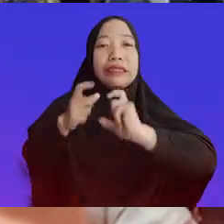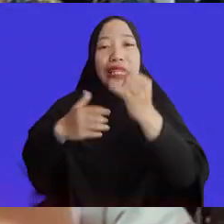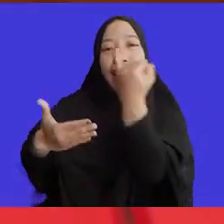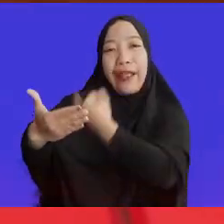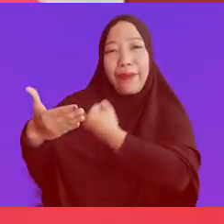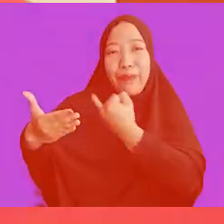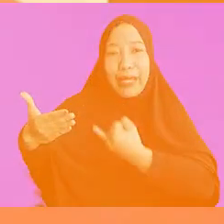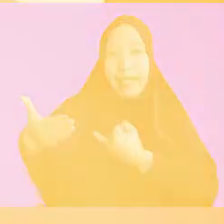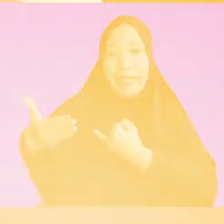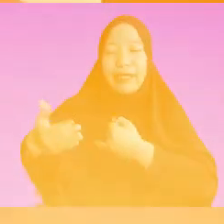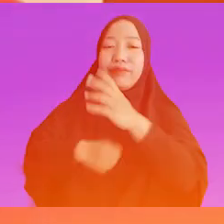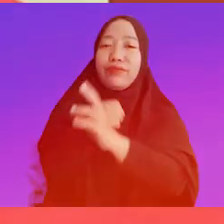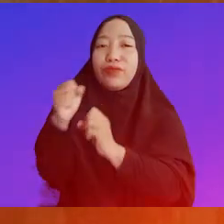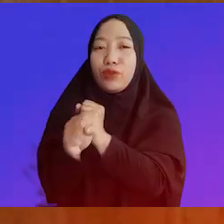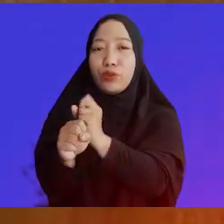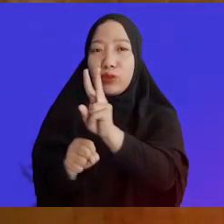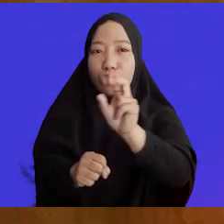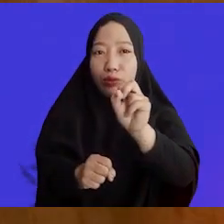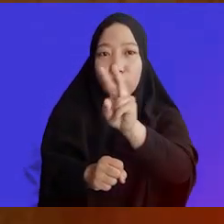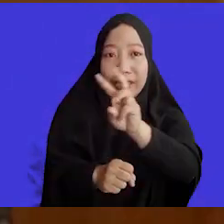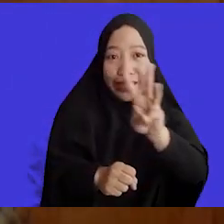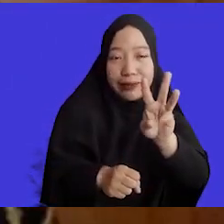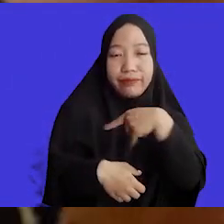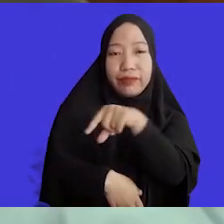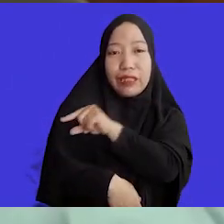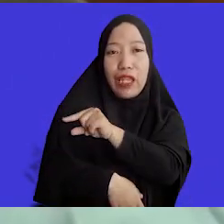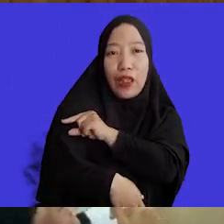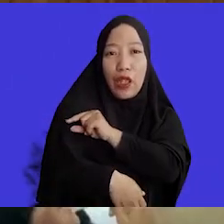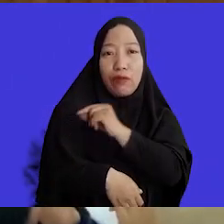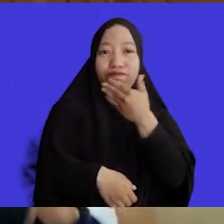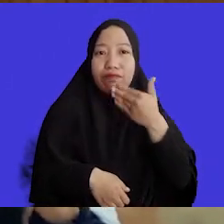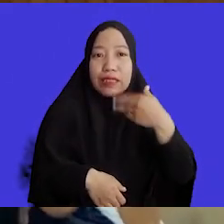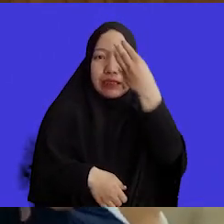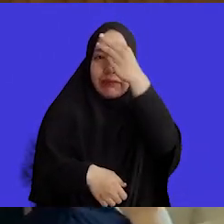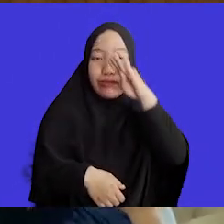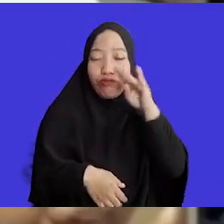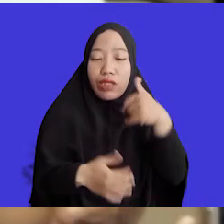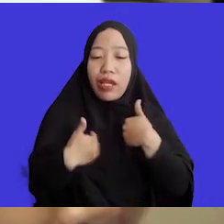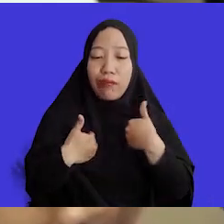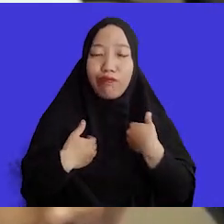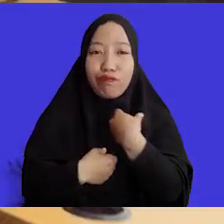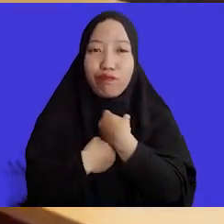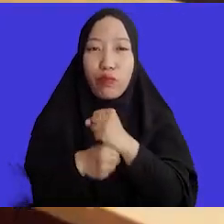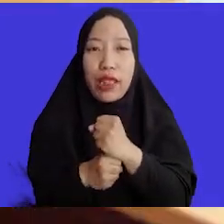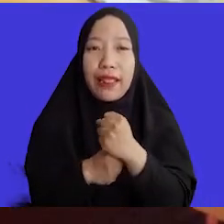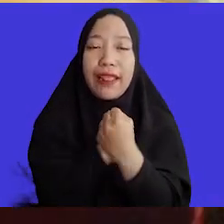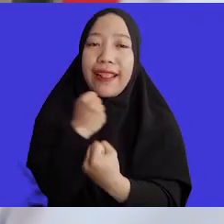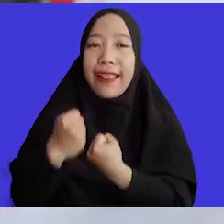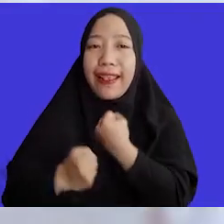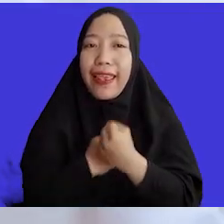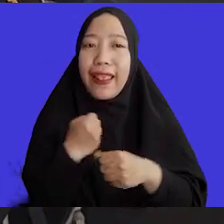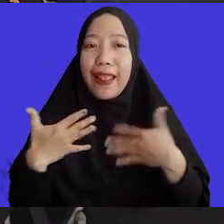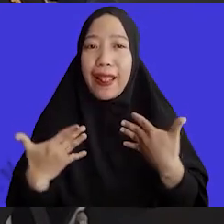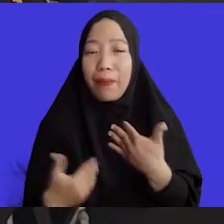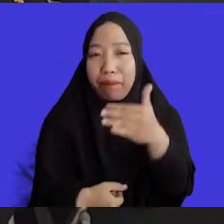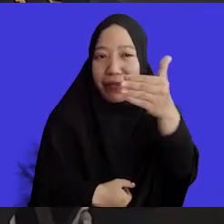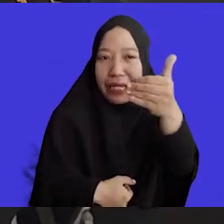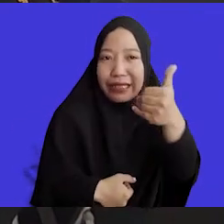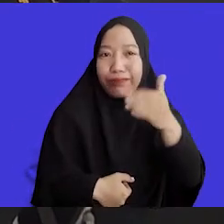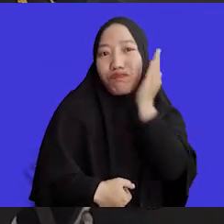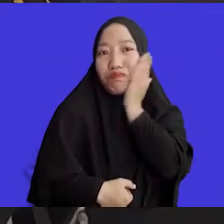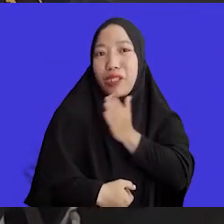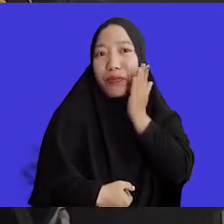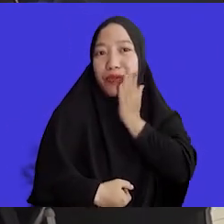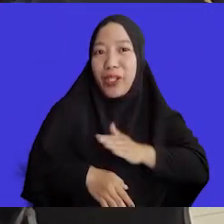bergambar. Pada tahun 2023, Kantor Bahasa Provinsi Kalimantan Timur mengadakan kegiatan yang melibatkan